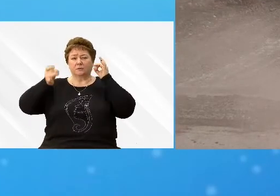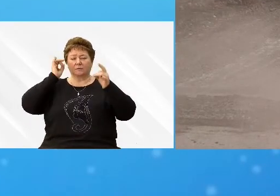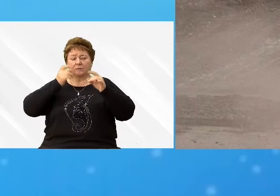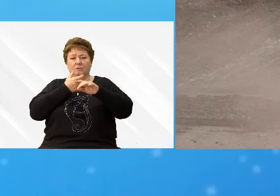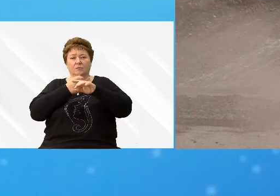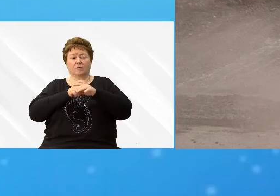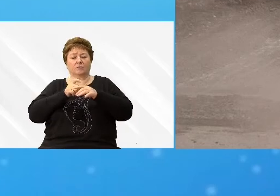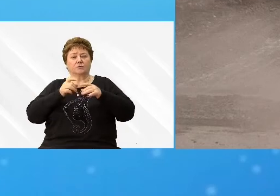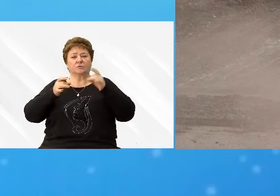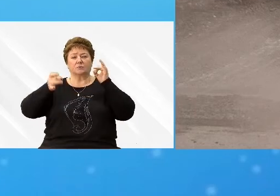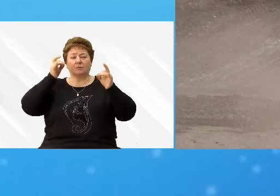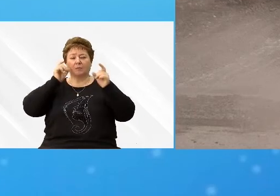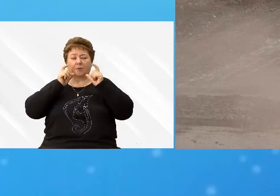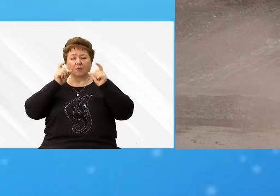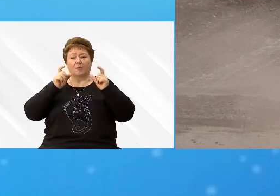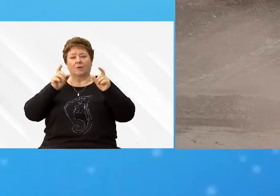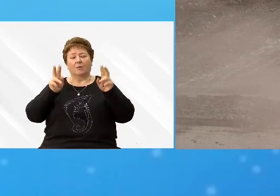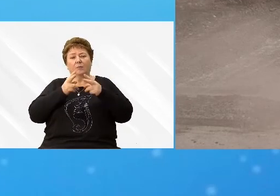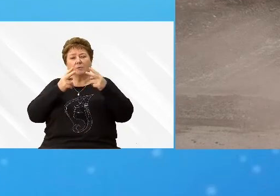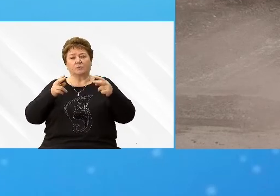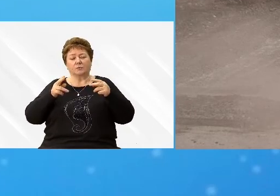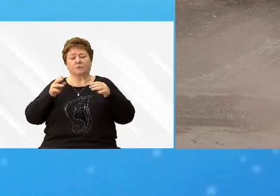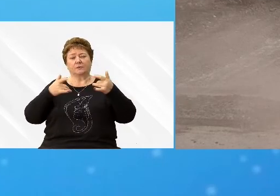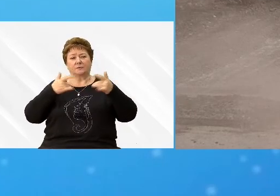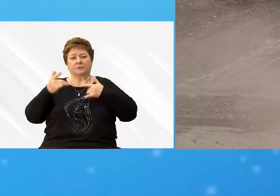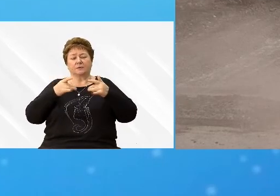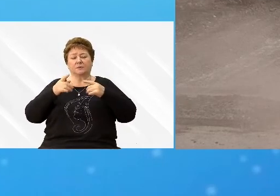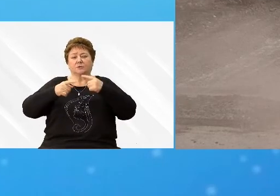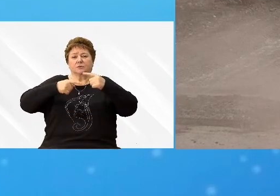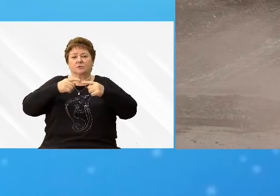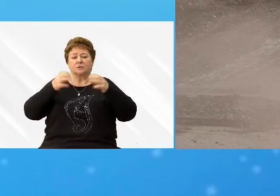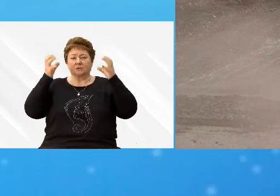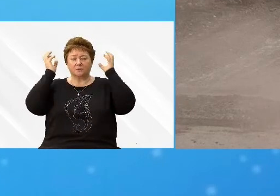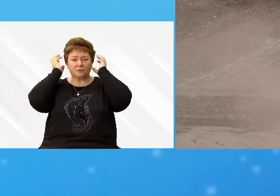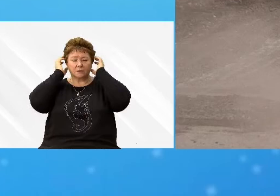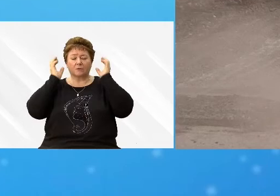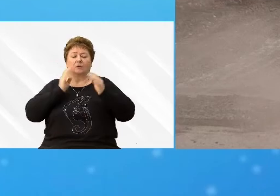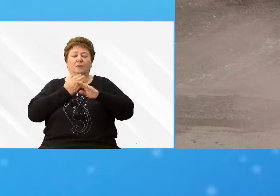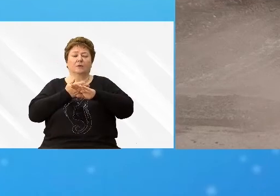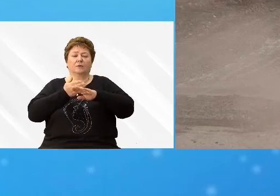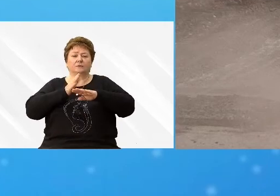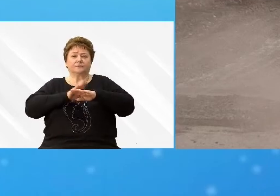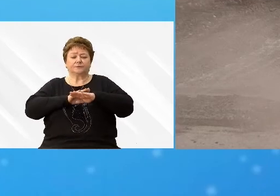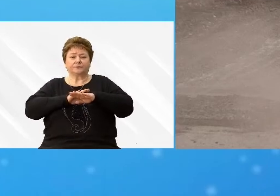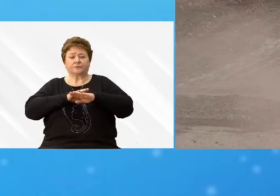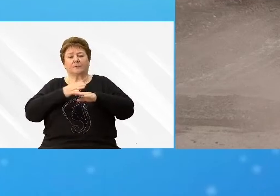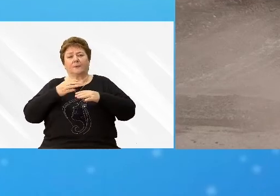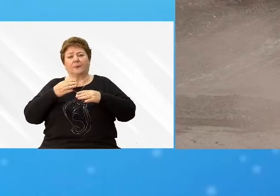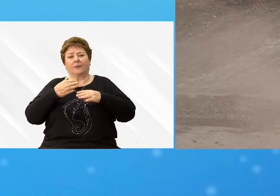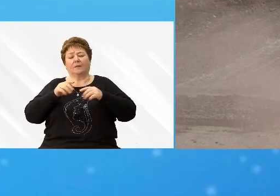очень громкая музыка на дискотеках и через наушники он утомляет нервную систему